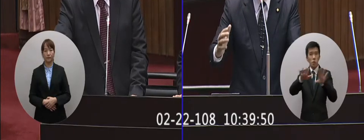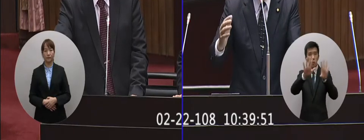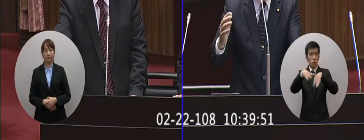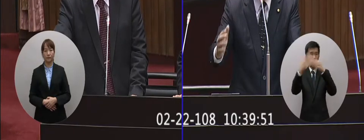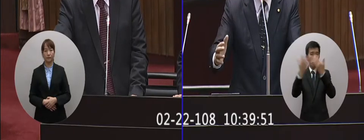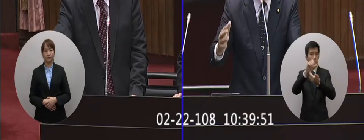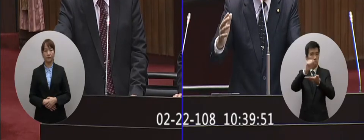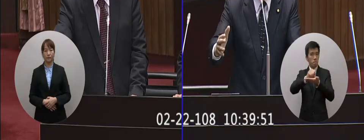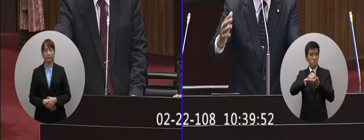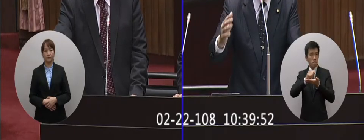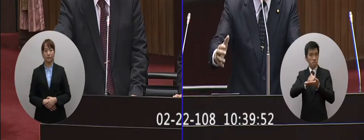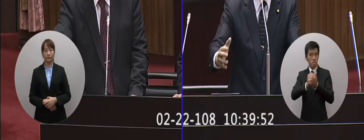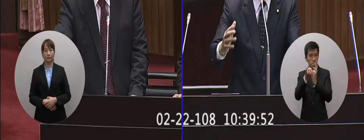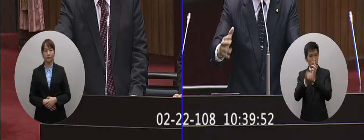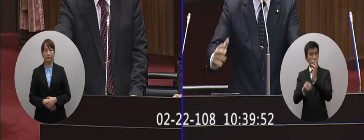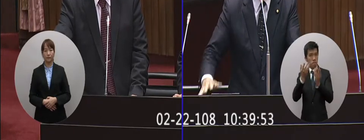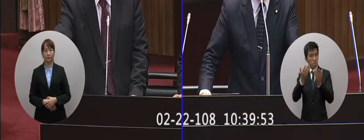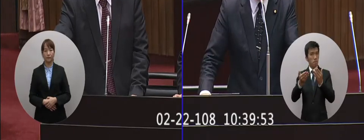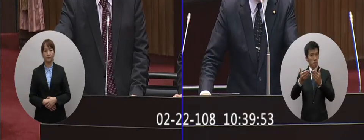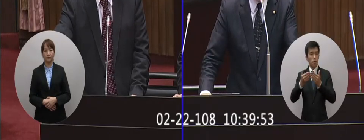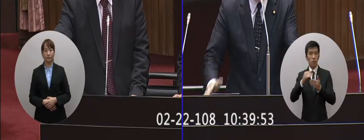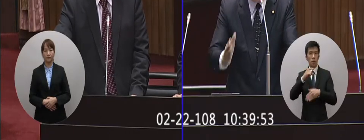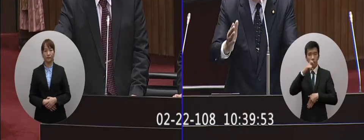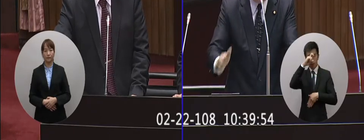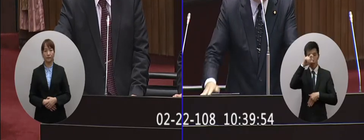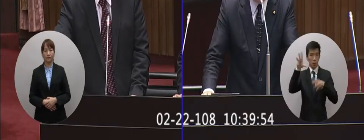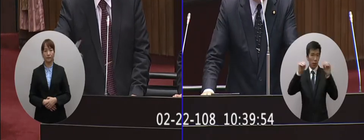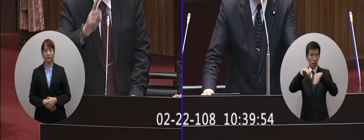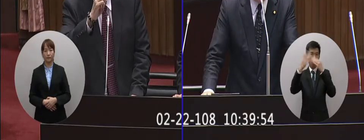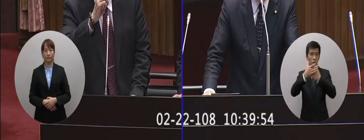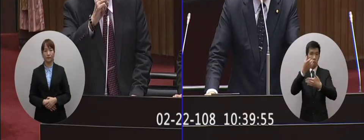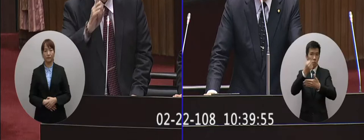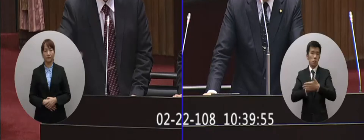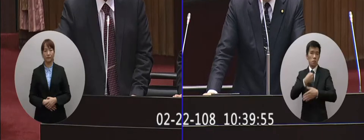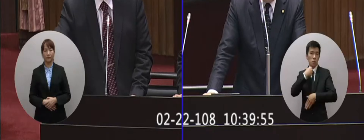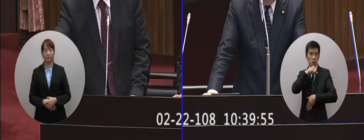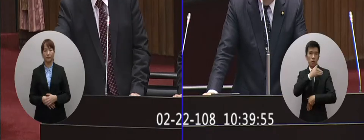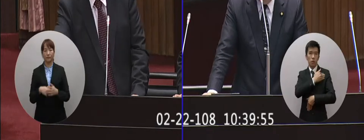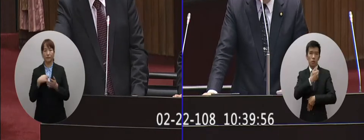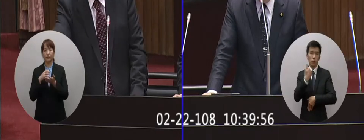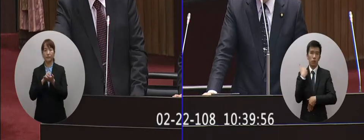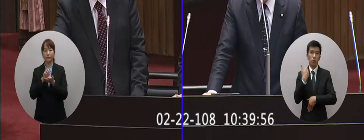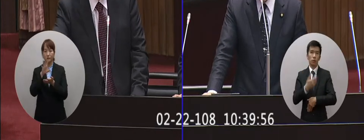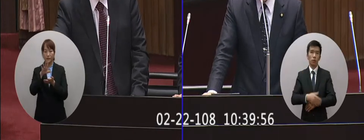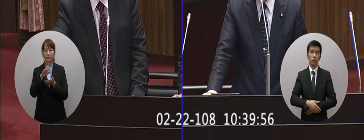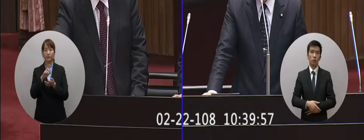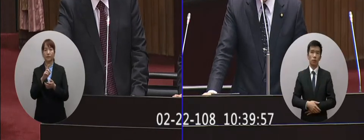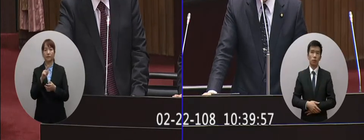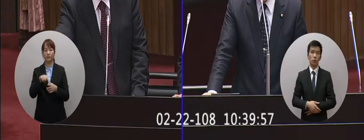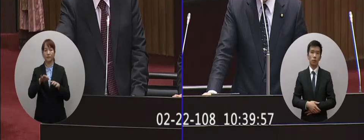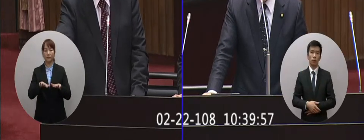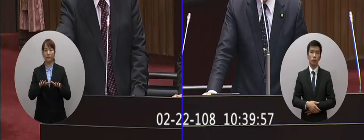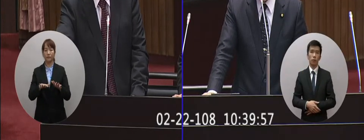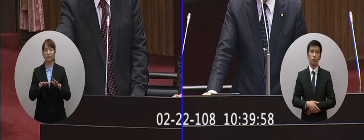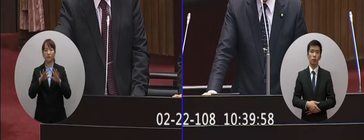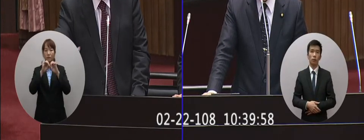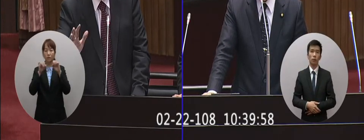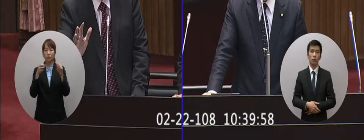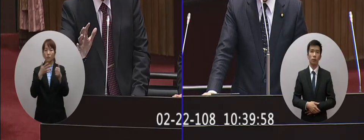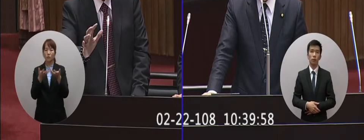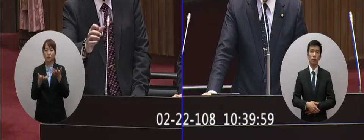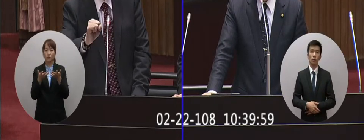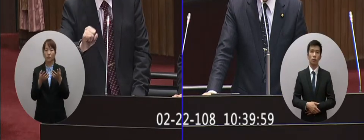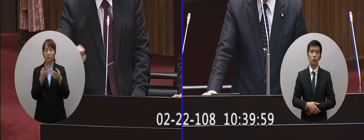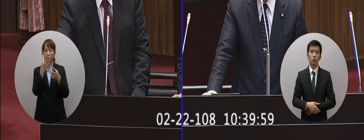些东西完完全全的留在台湾。部长， 我跟委员报告一件事情，现在我们了解大